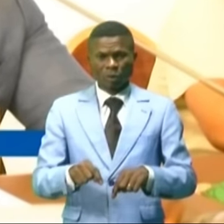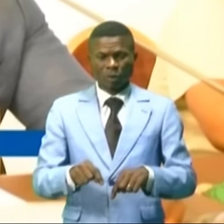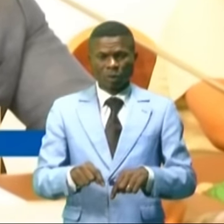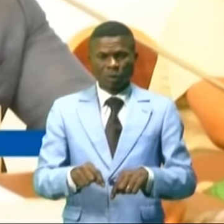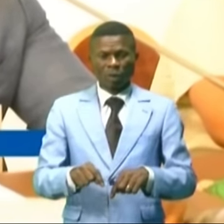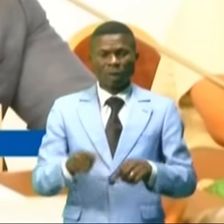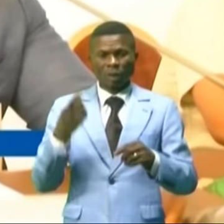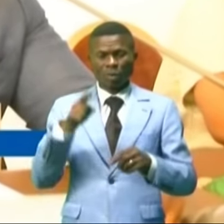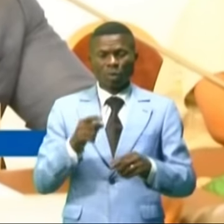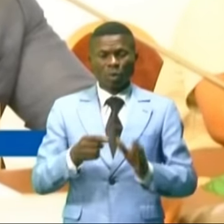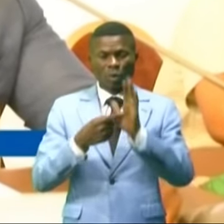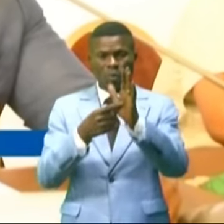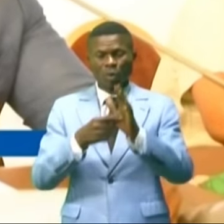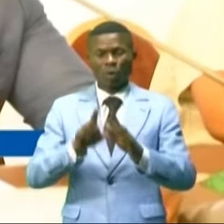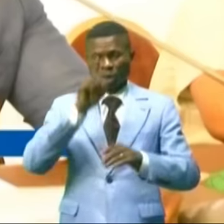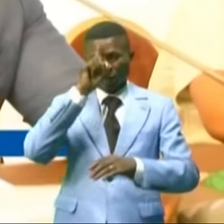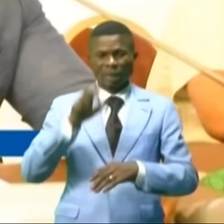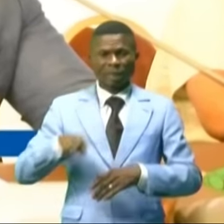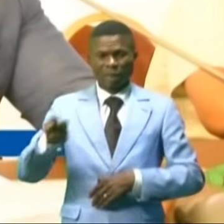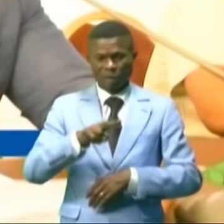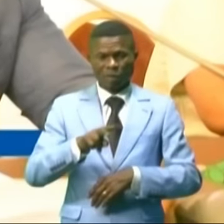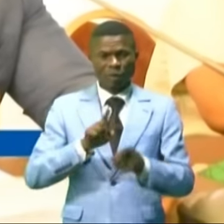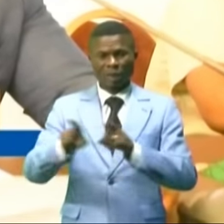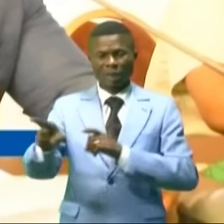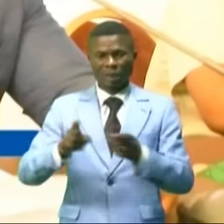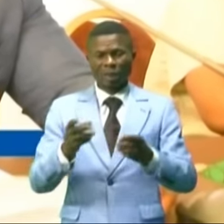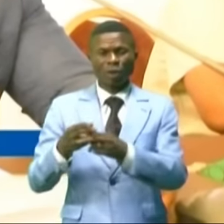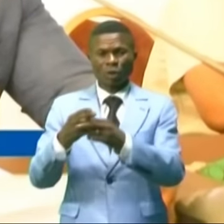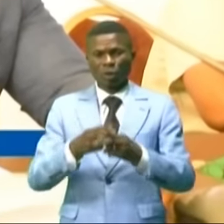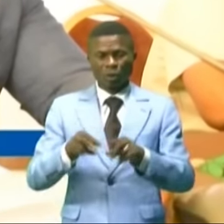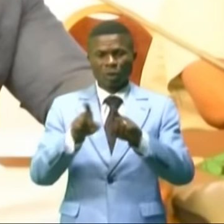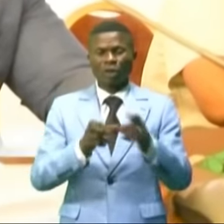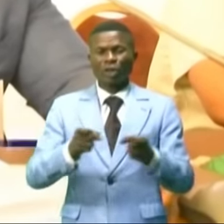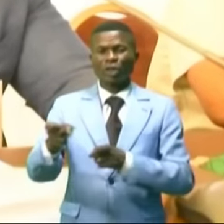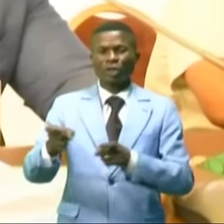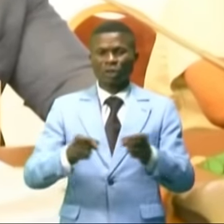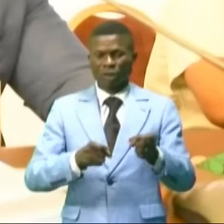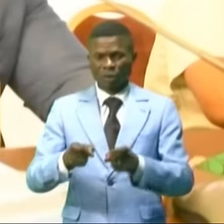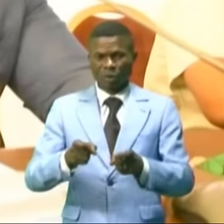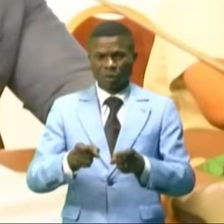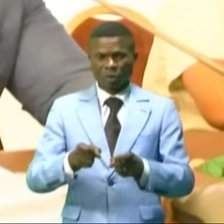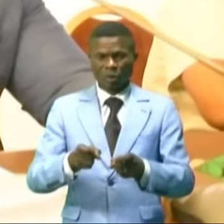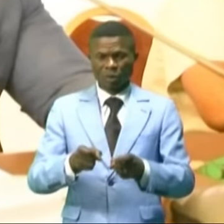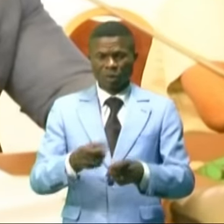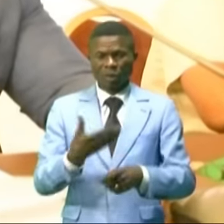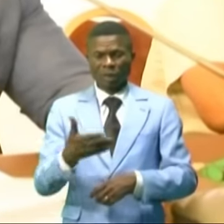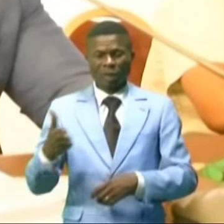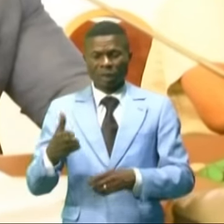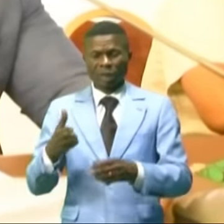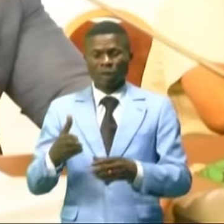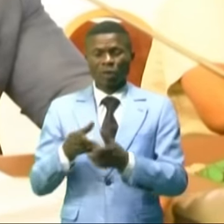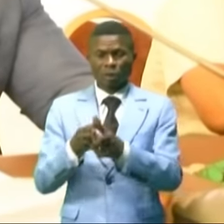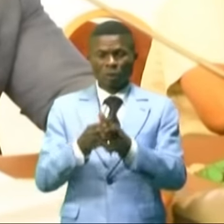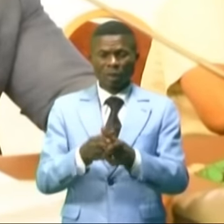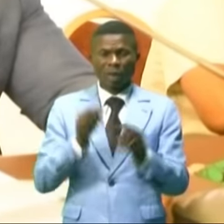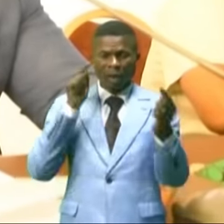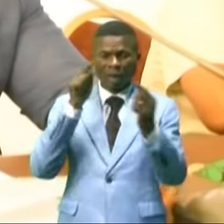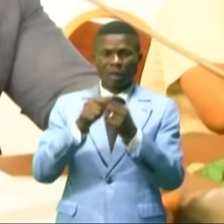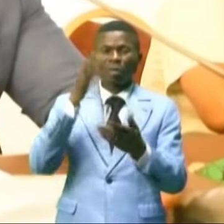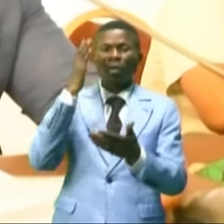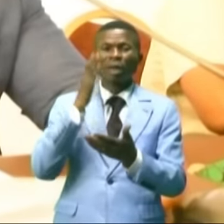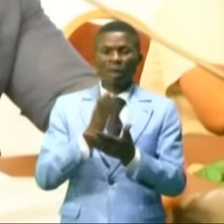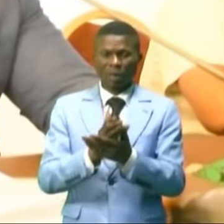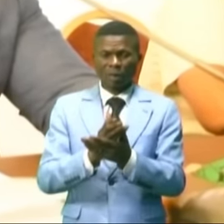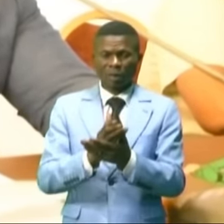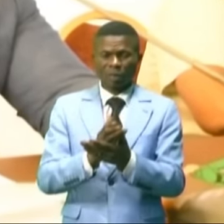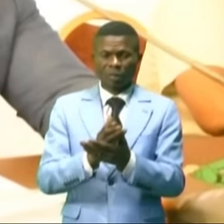ainsi que vos capacités dans le domaine des contrôles et des gestions des APC dans le but de lutter contre